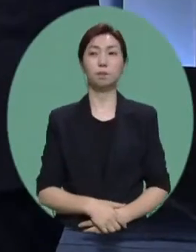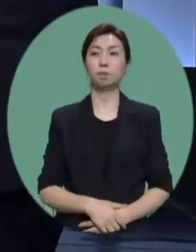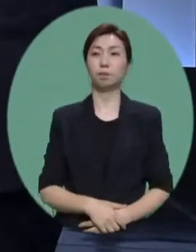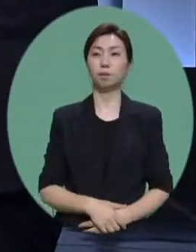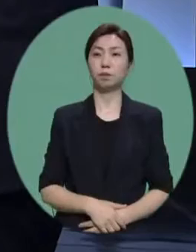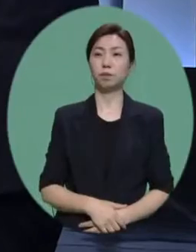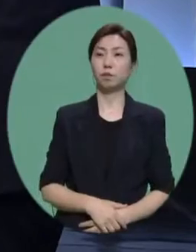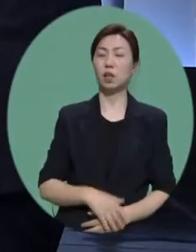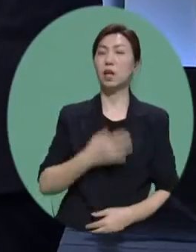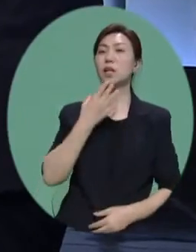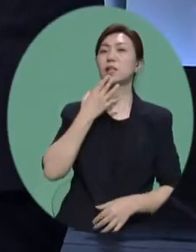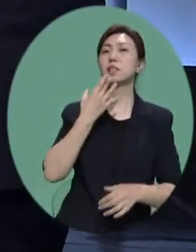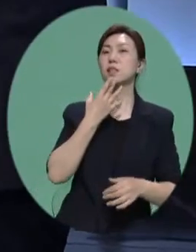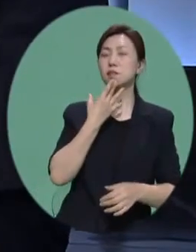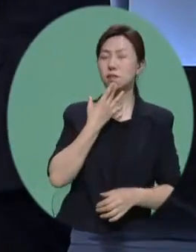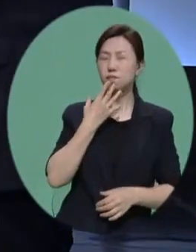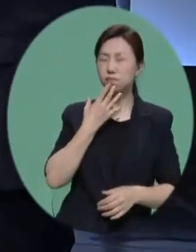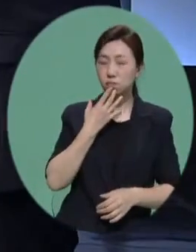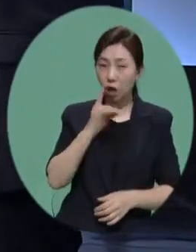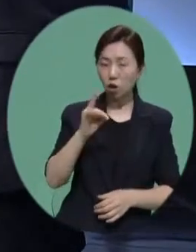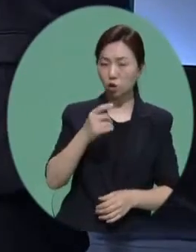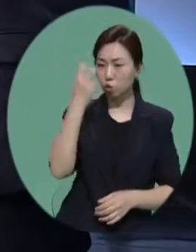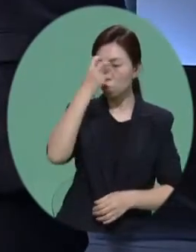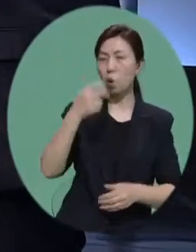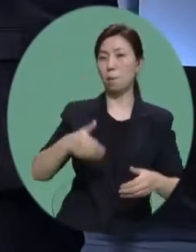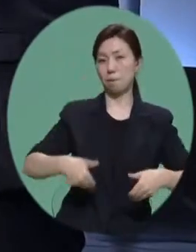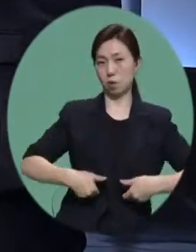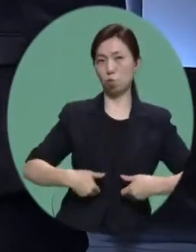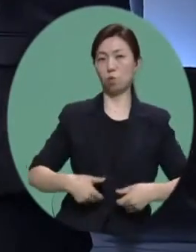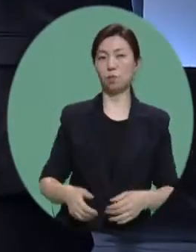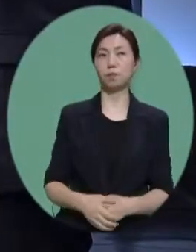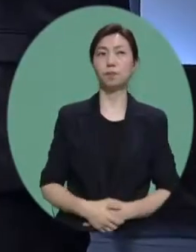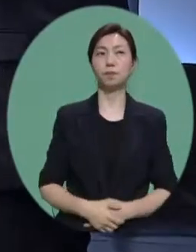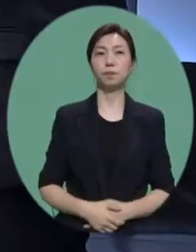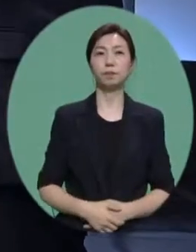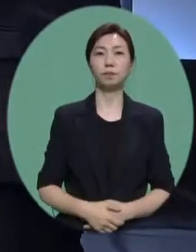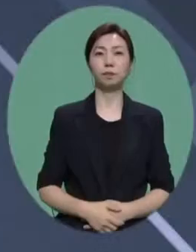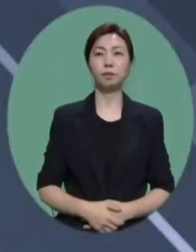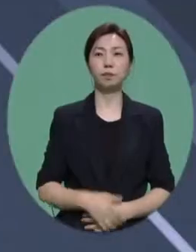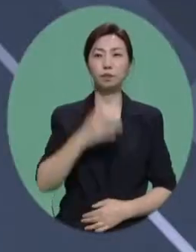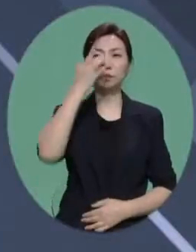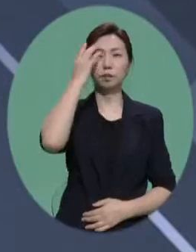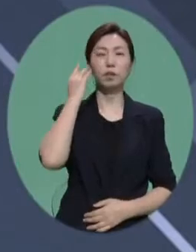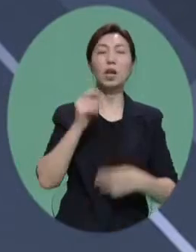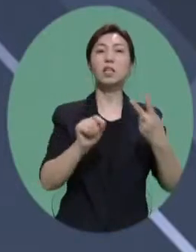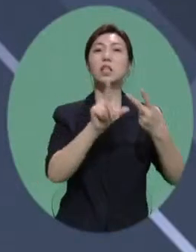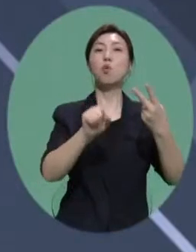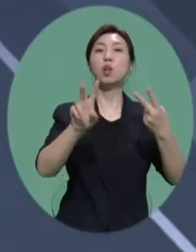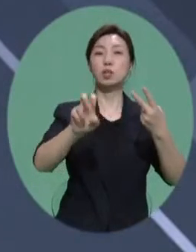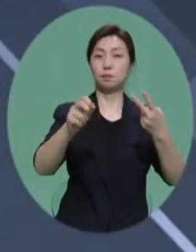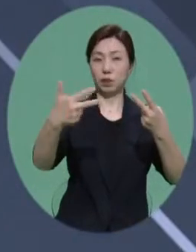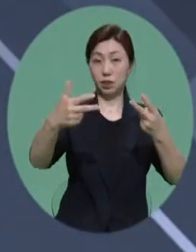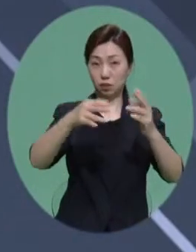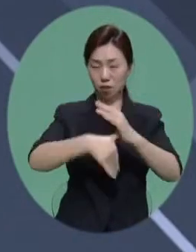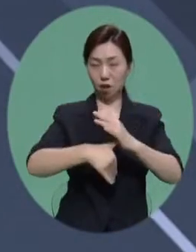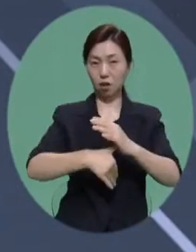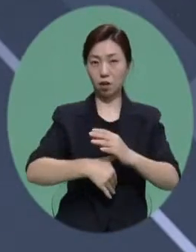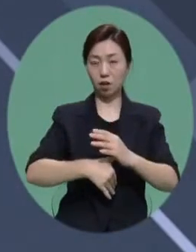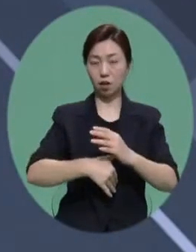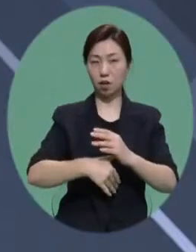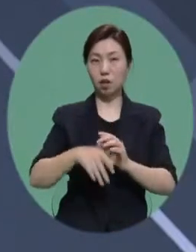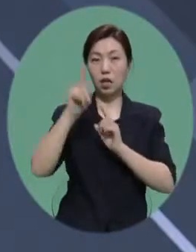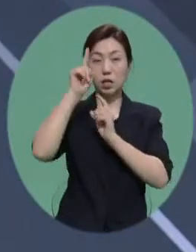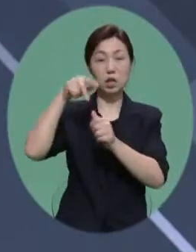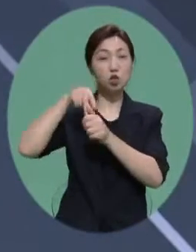네 당연히 수 사이로 저희 줘 4 그 다음에 우리 지난 2월 27일 우리 이젠